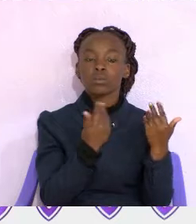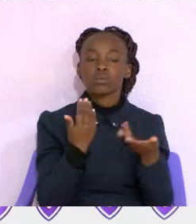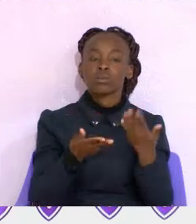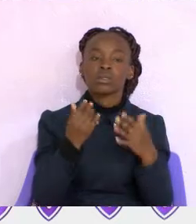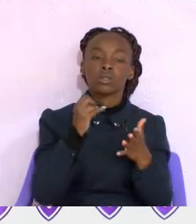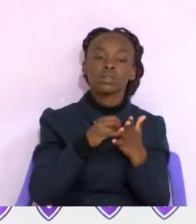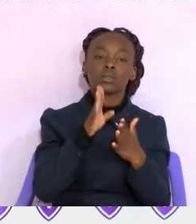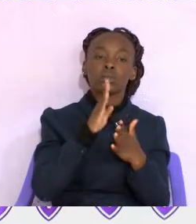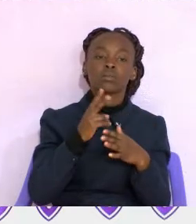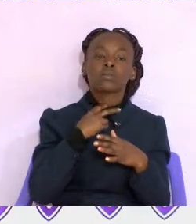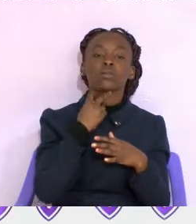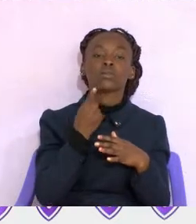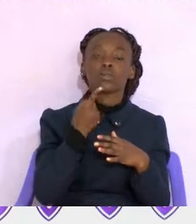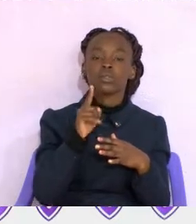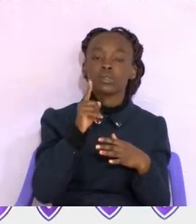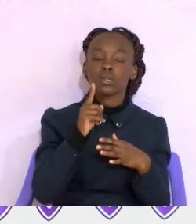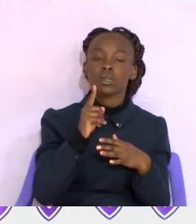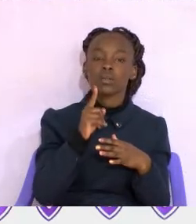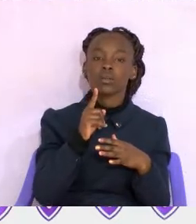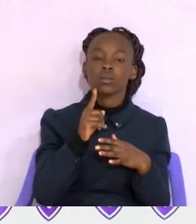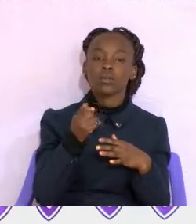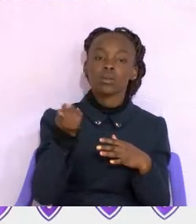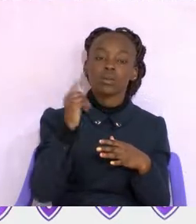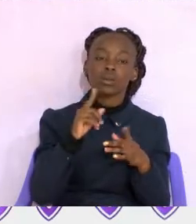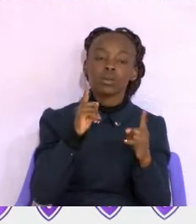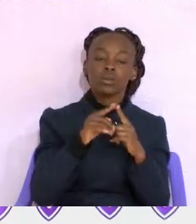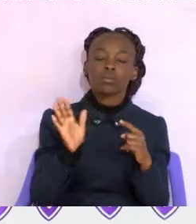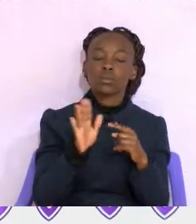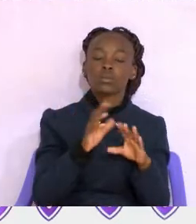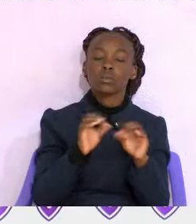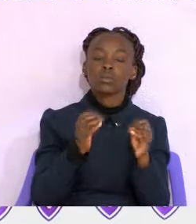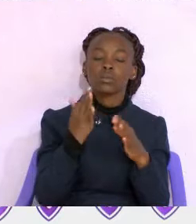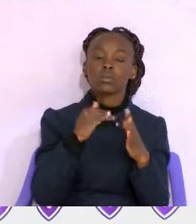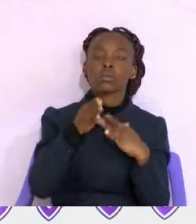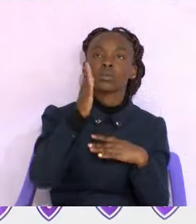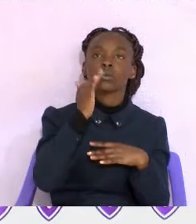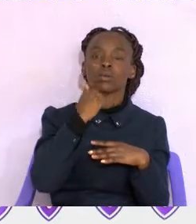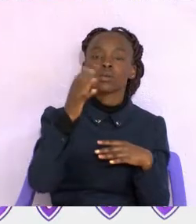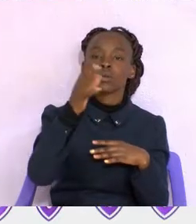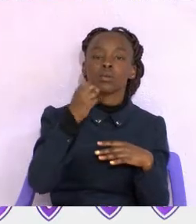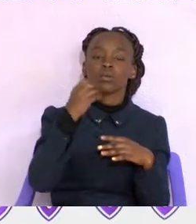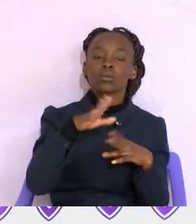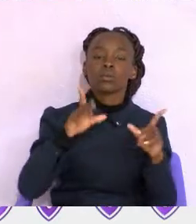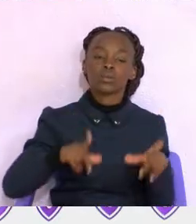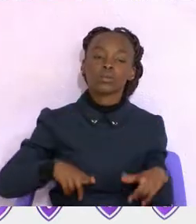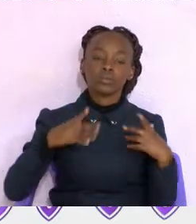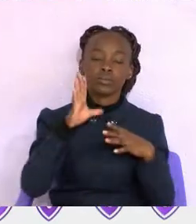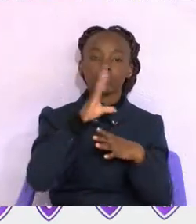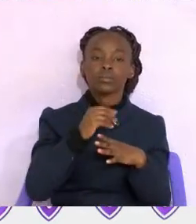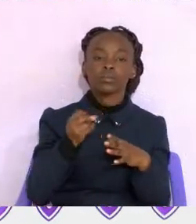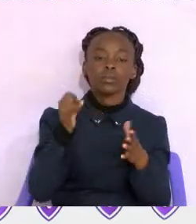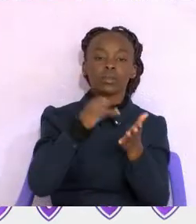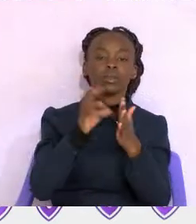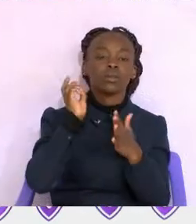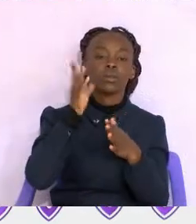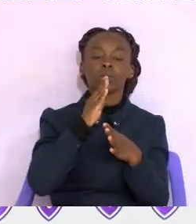ya kukuambia haujafika mwisho. Kwamba bado Mungu ameshika maisha yako. Na kwamba it shall be well. Kwa hiyo nataka ukakubaliane